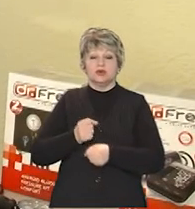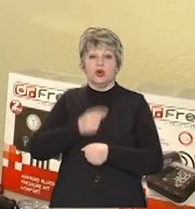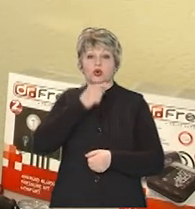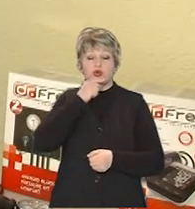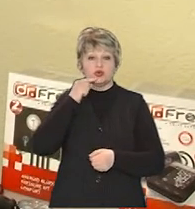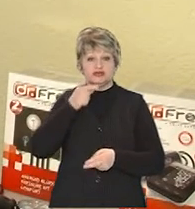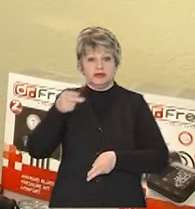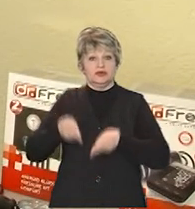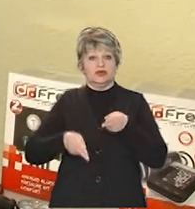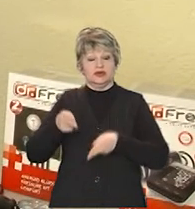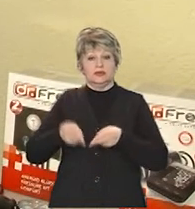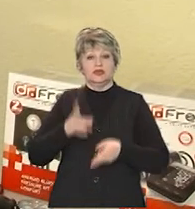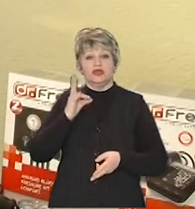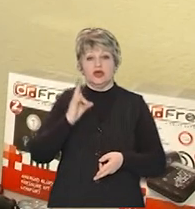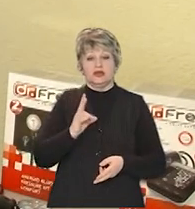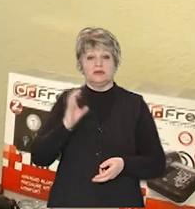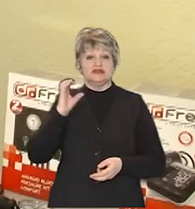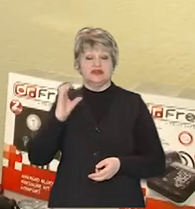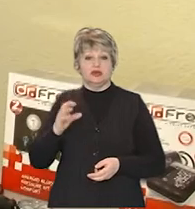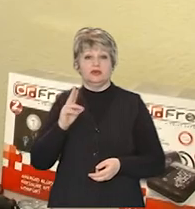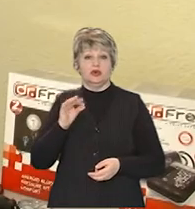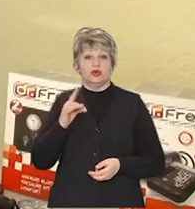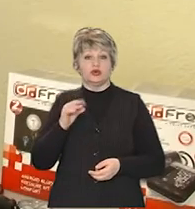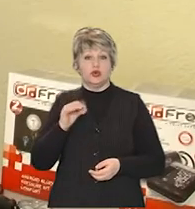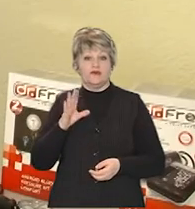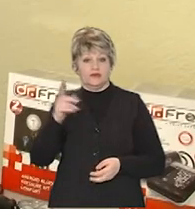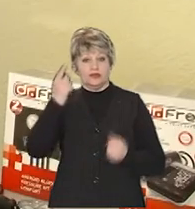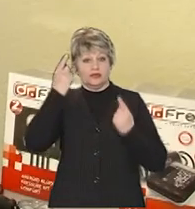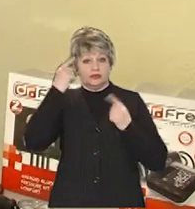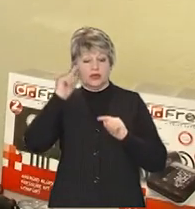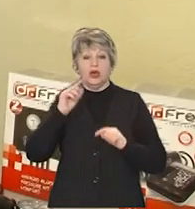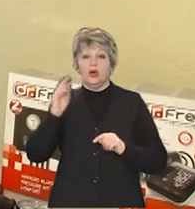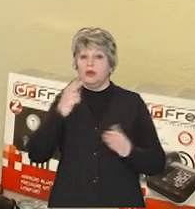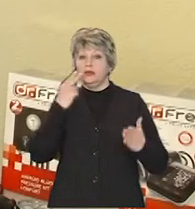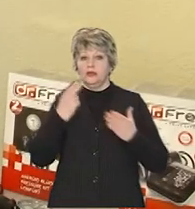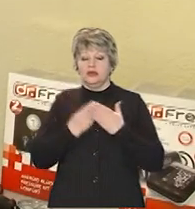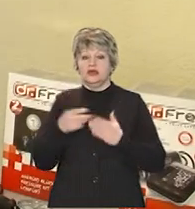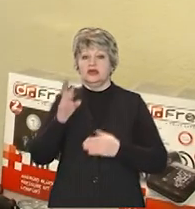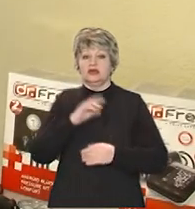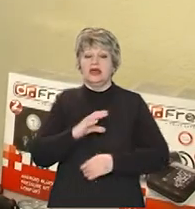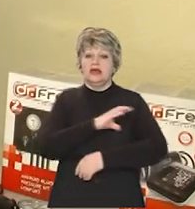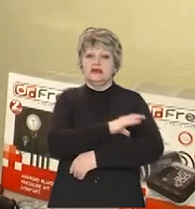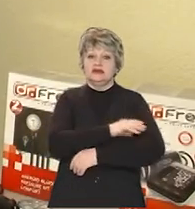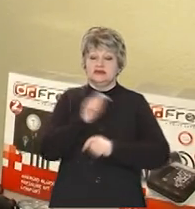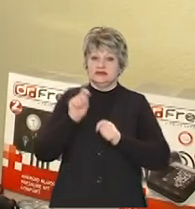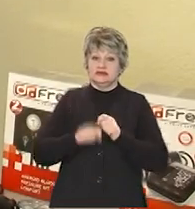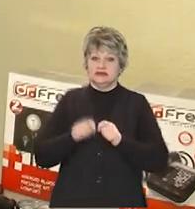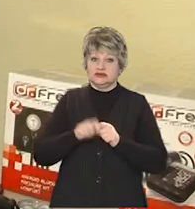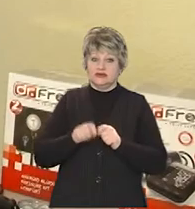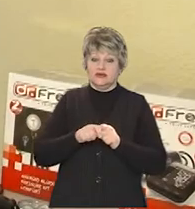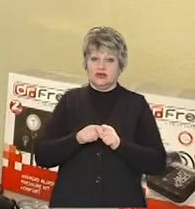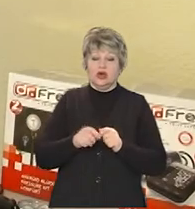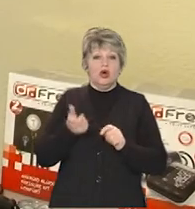разработан русским хирургом Николаем Сергеевичем Коротковым. Он предусматривает для измерения